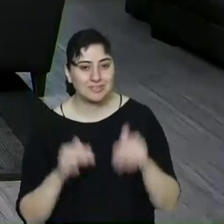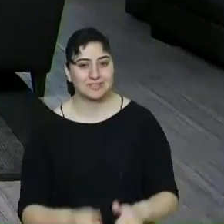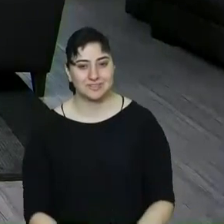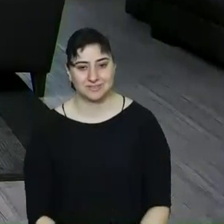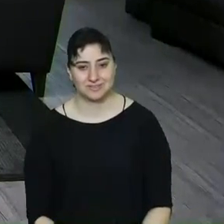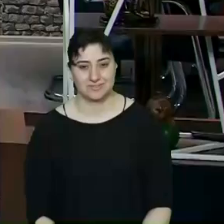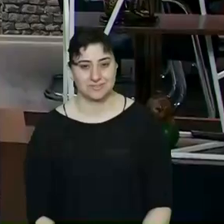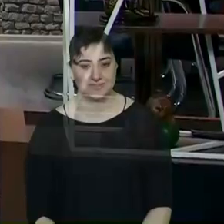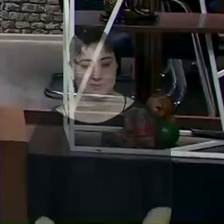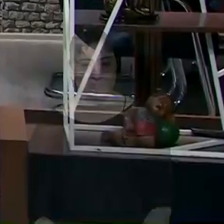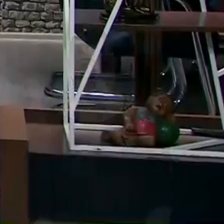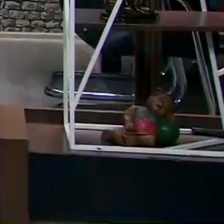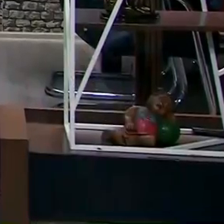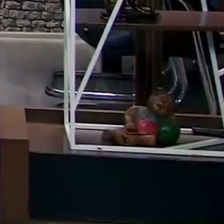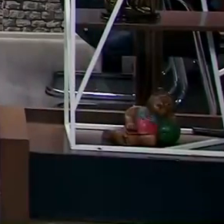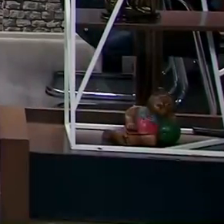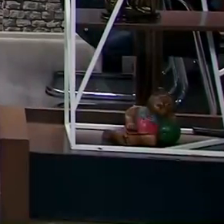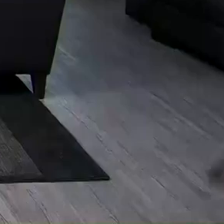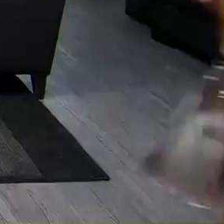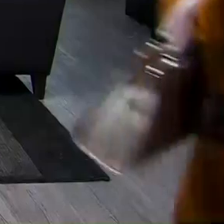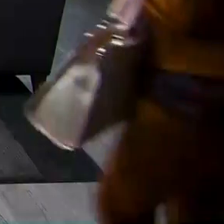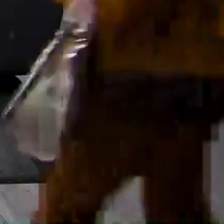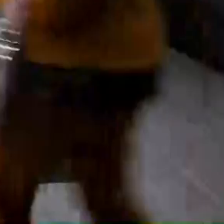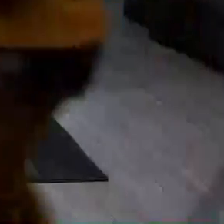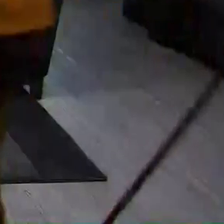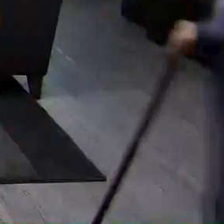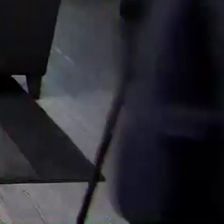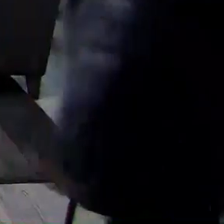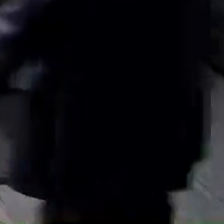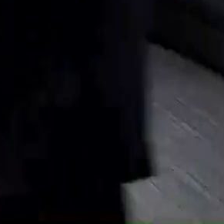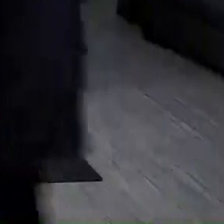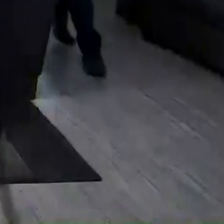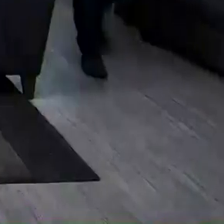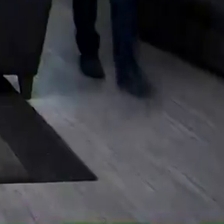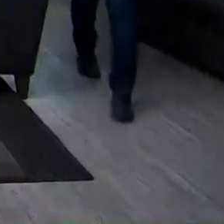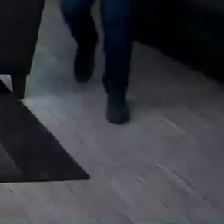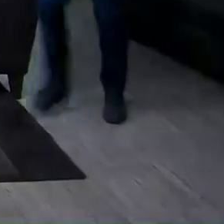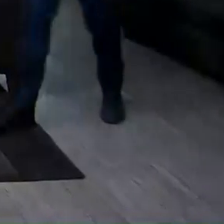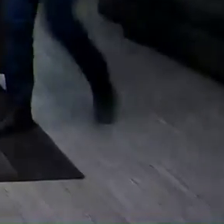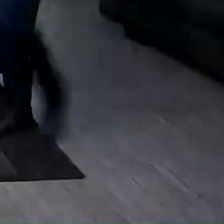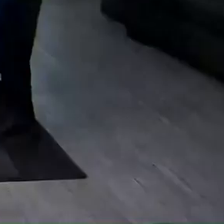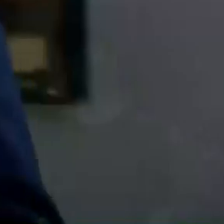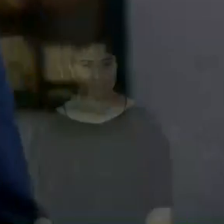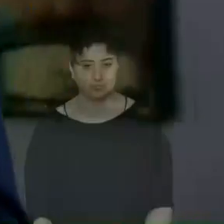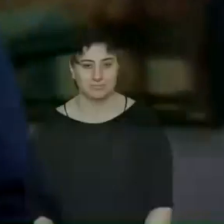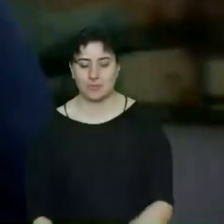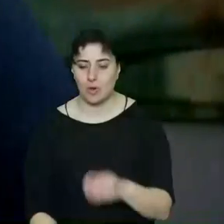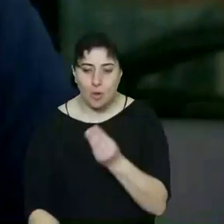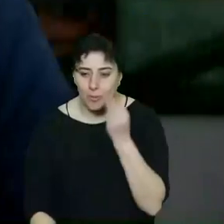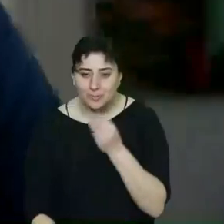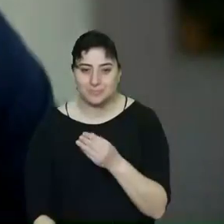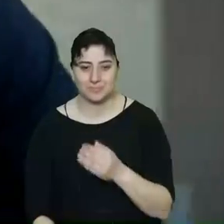geldiniz. Saygıyla ayağa kalktı Sarp. Şevval kiremit rengi bir döpyes giyip koluna beyaz bir çanta takmış.